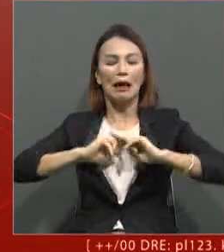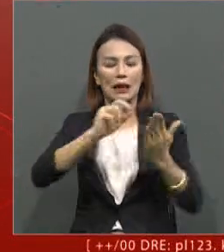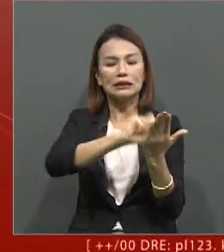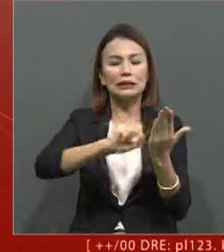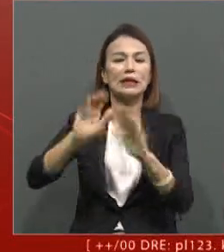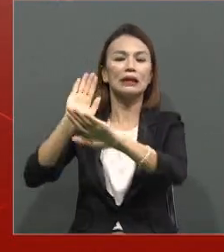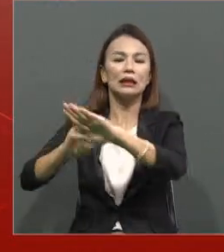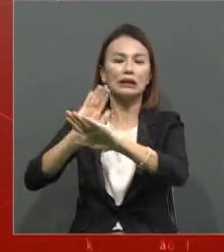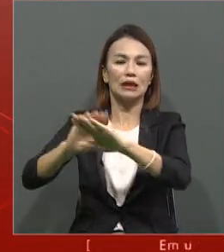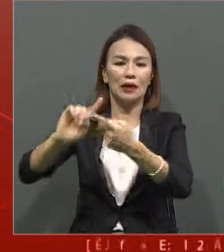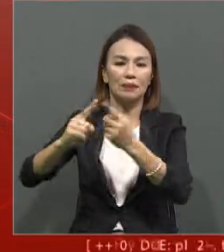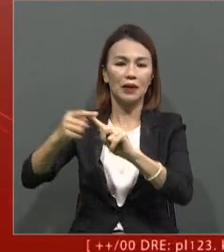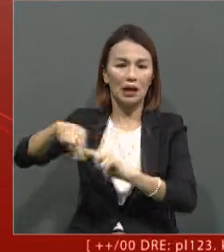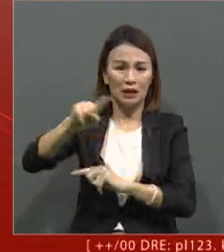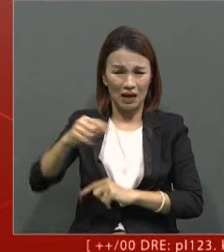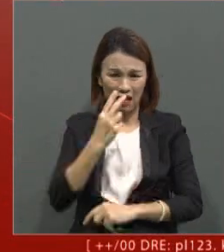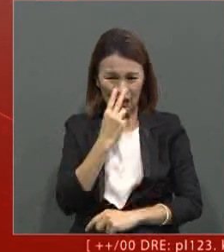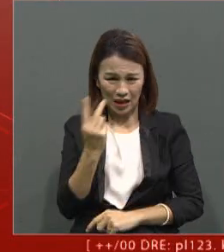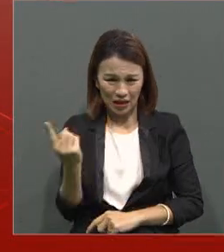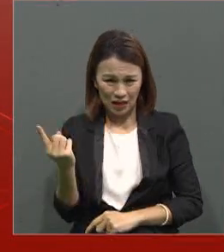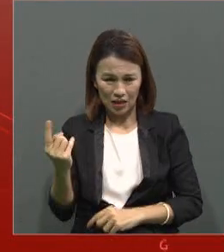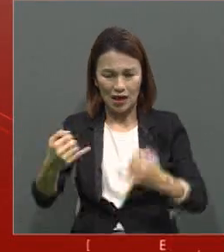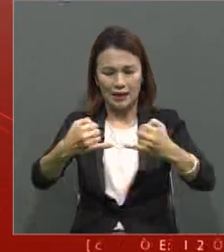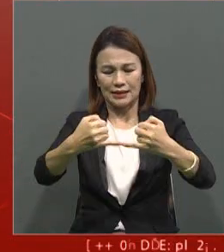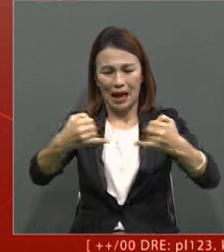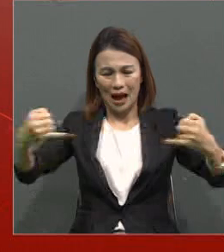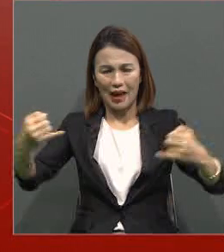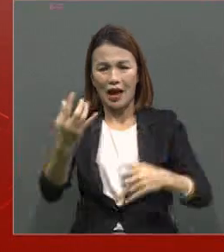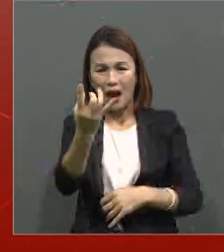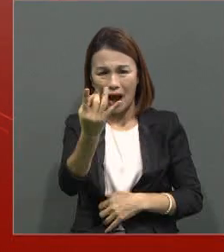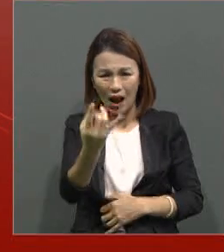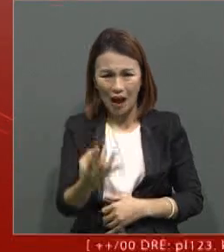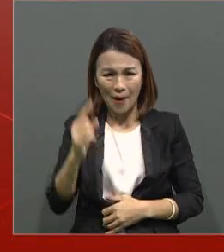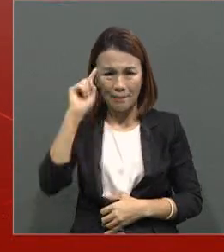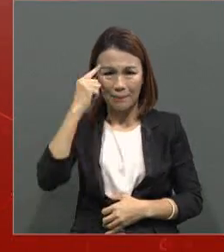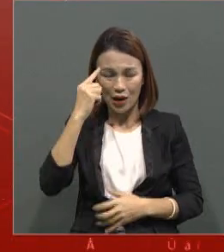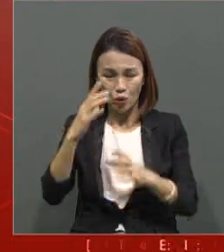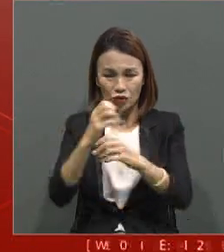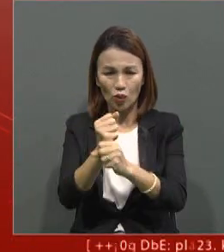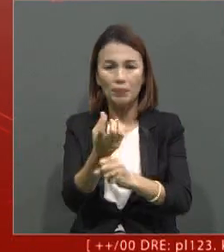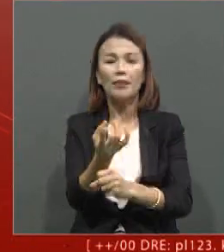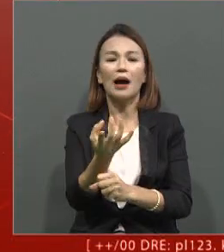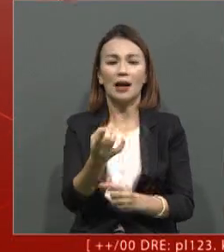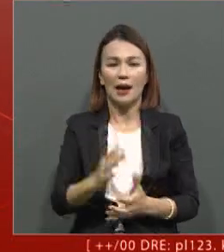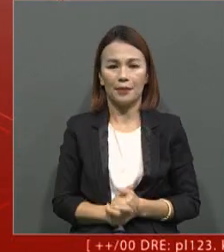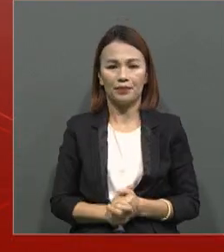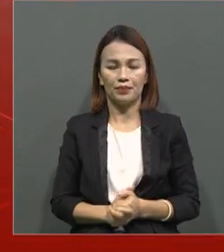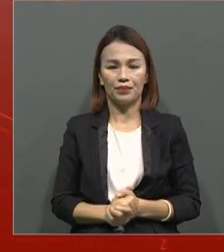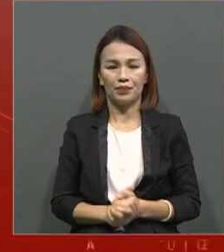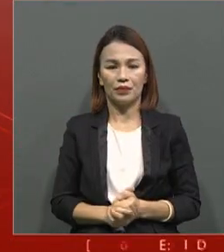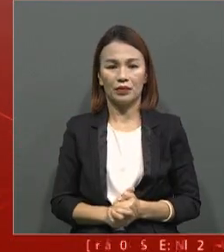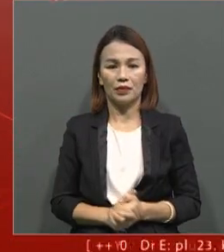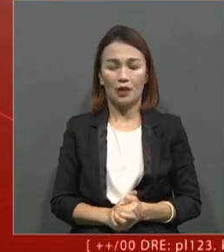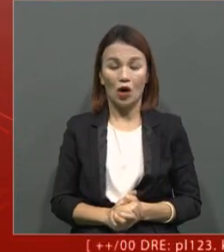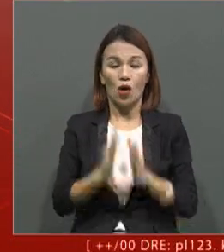ป้ายแบบเนี้ยแล้วคุณผู้ชมดูสภาพนี่นี่สคือสายมันเยอะมากไงโอก็เลยไม่รู้ว่าตกลงแล้วเพราะอะไรเพราะเนี่ยค่ะเห็นพี่ๆเจ้าหน้าที่การไฟฟ้า